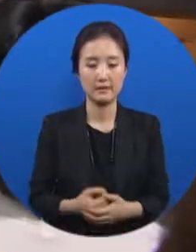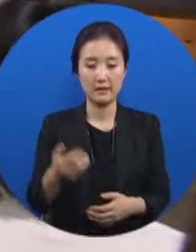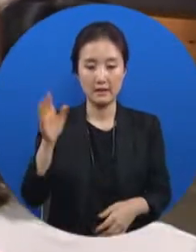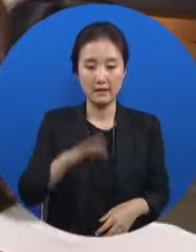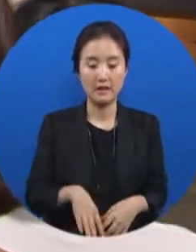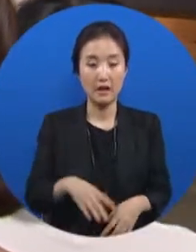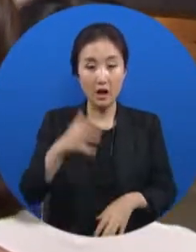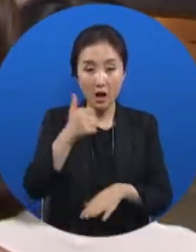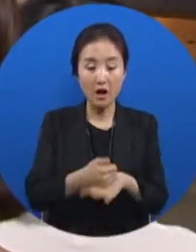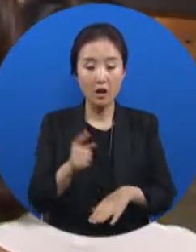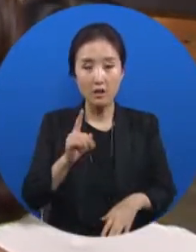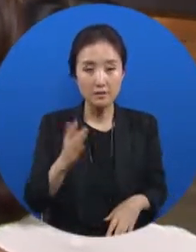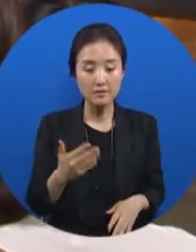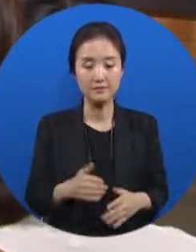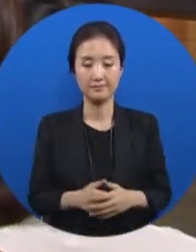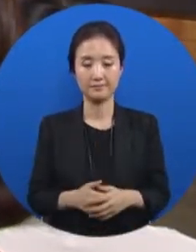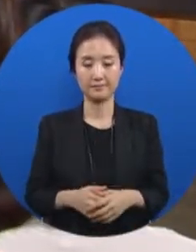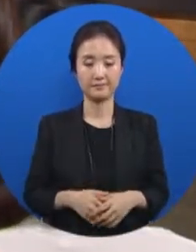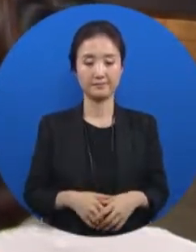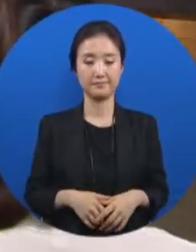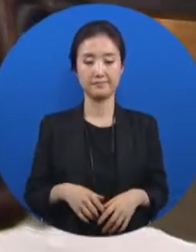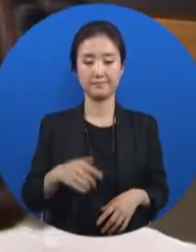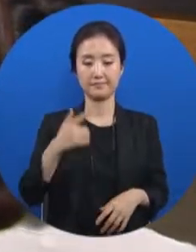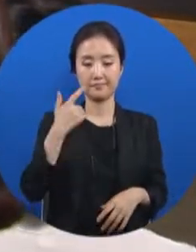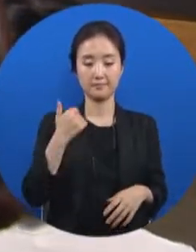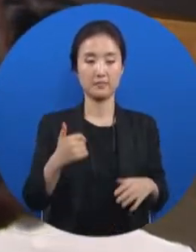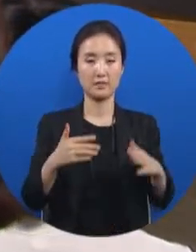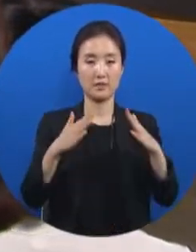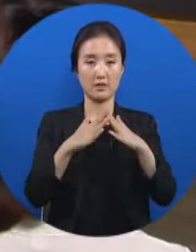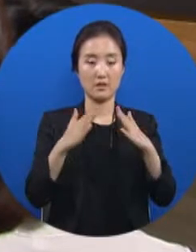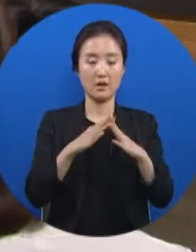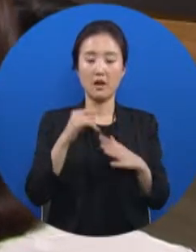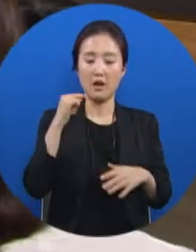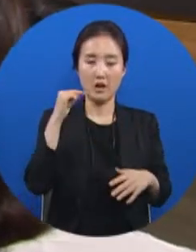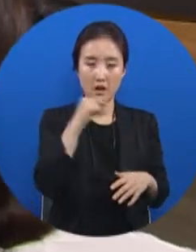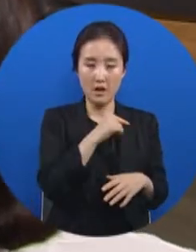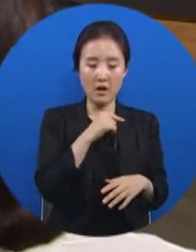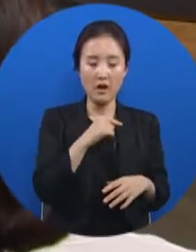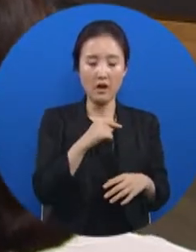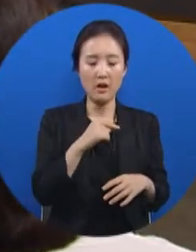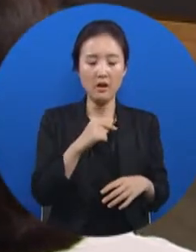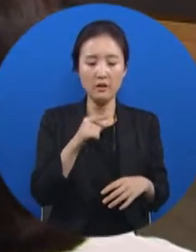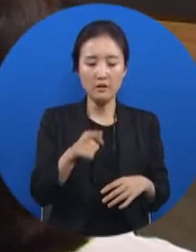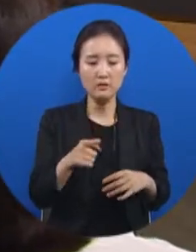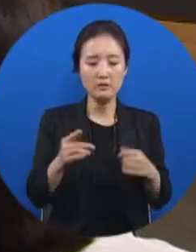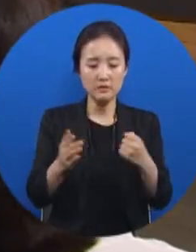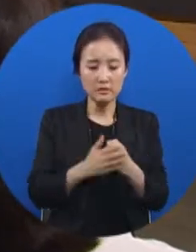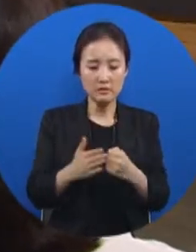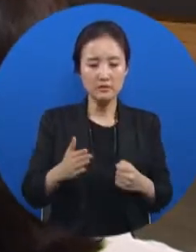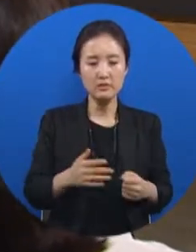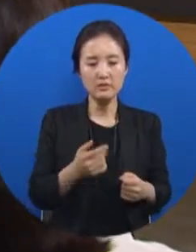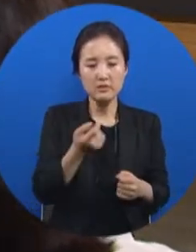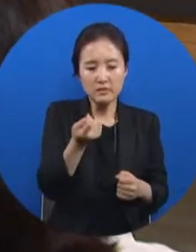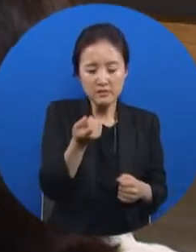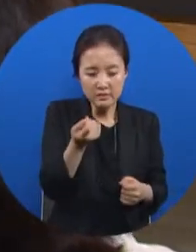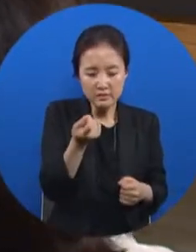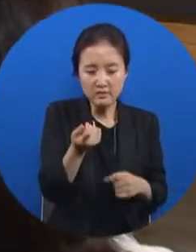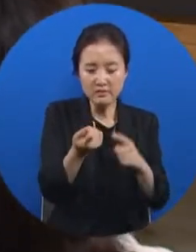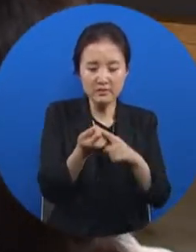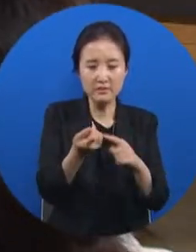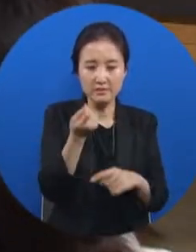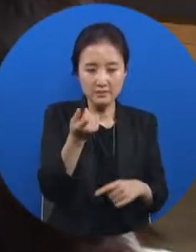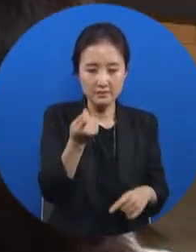시작 자체가 아버님 집 빚잡아서 시작을 했기 때문에 그 조금만이라는 시간이 안